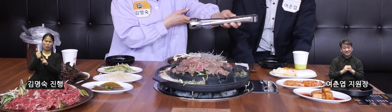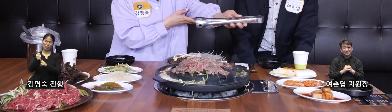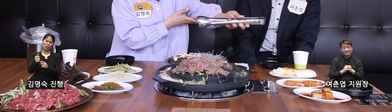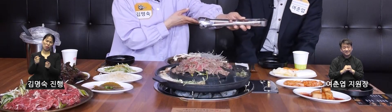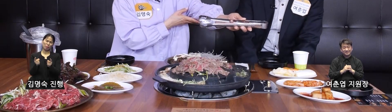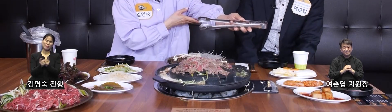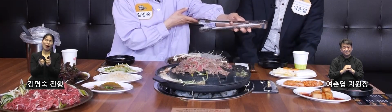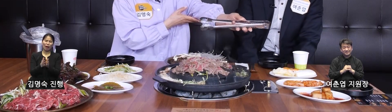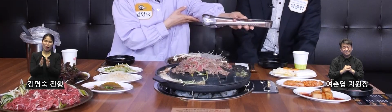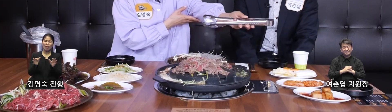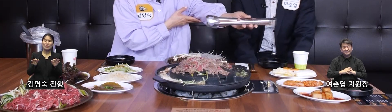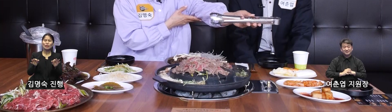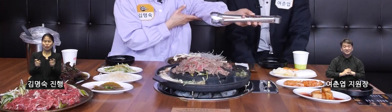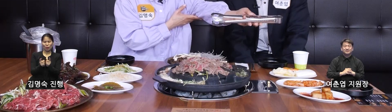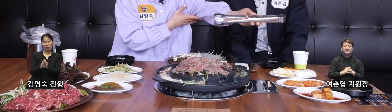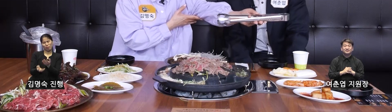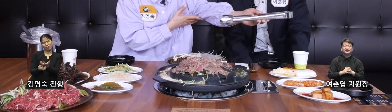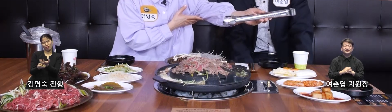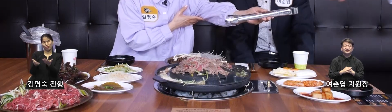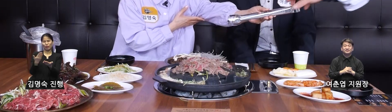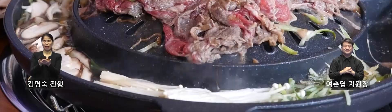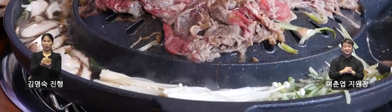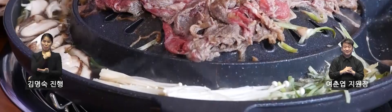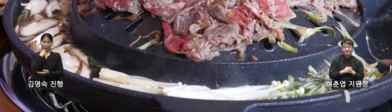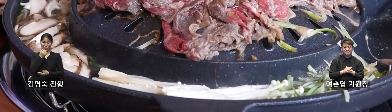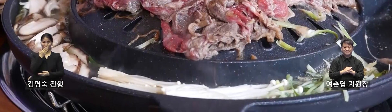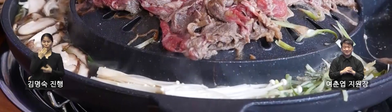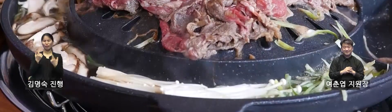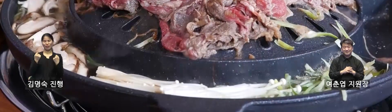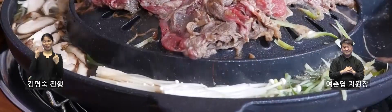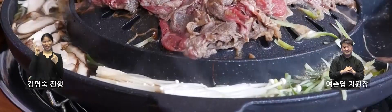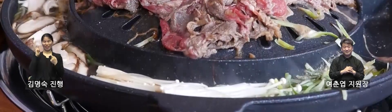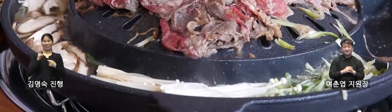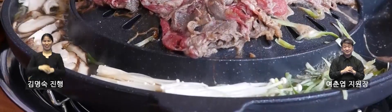좀 잠깐 봐주시면 맛있게 먹을 것 같으네요.